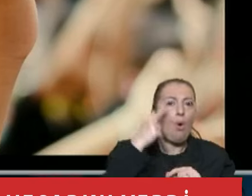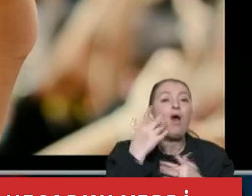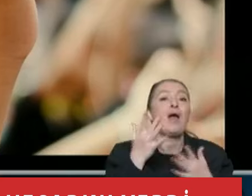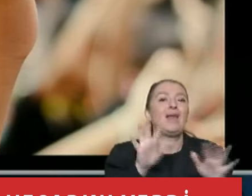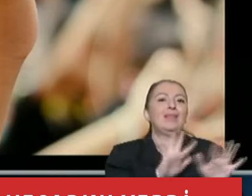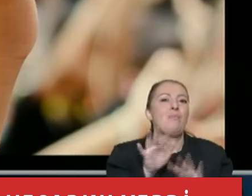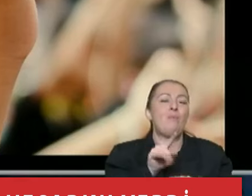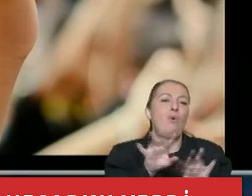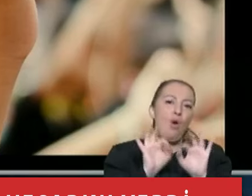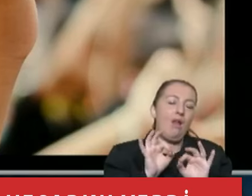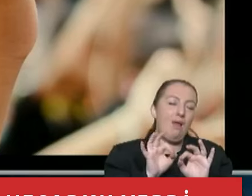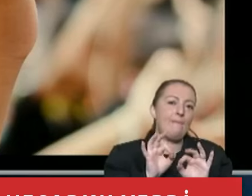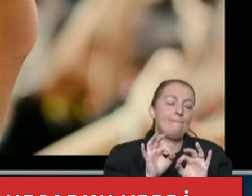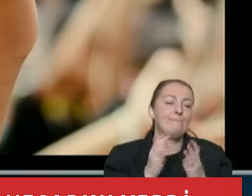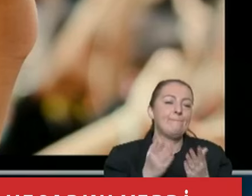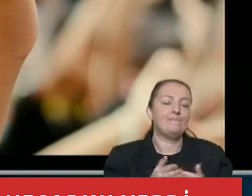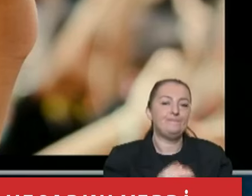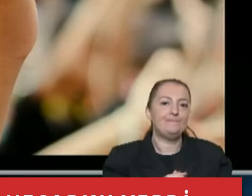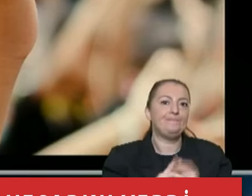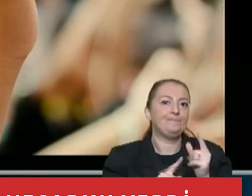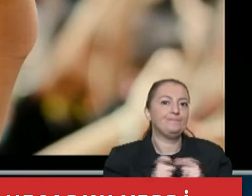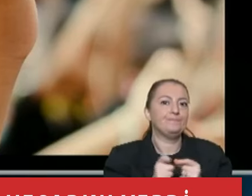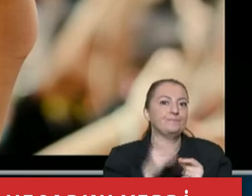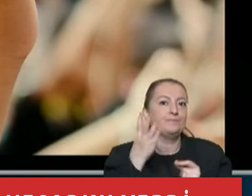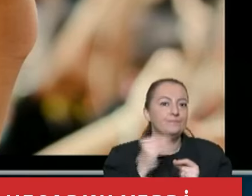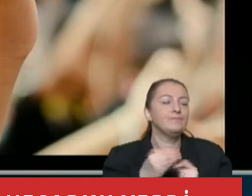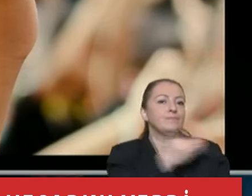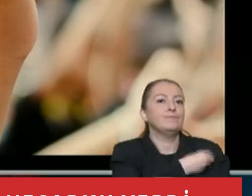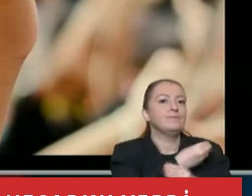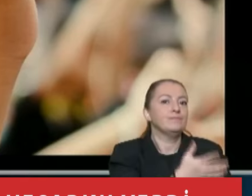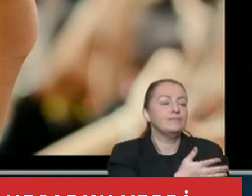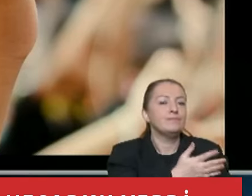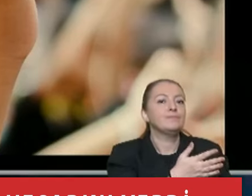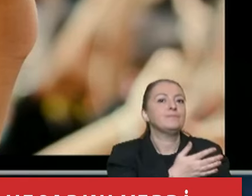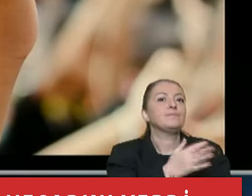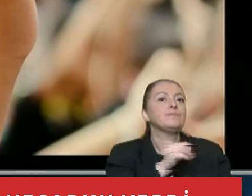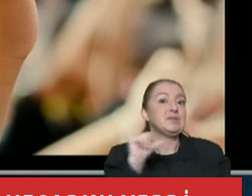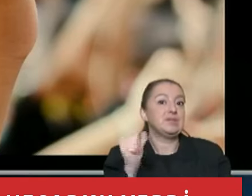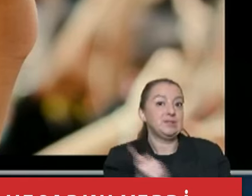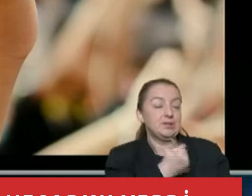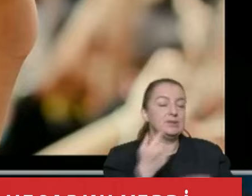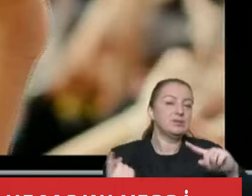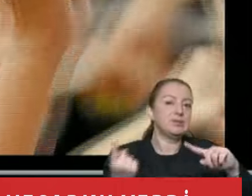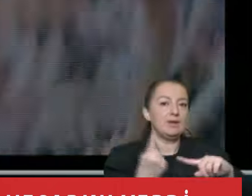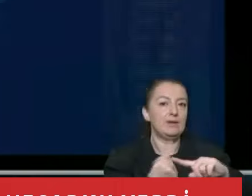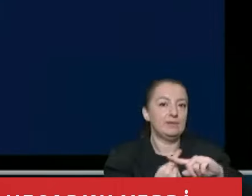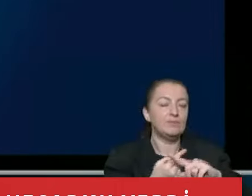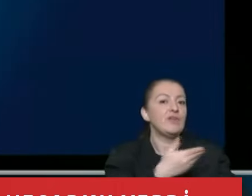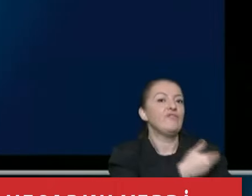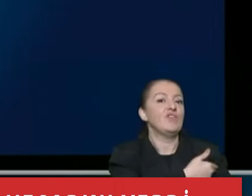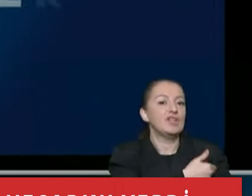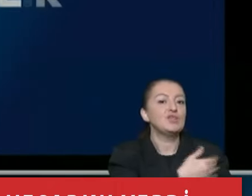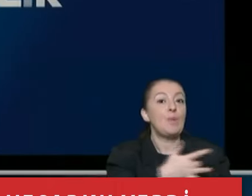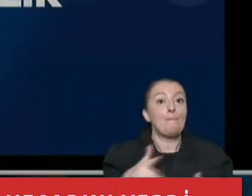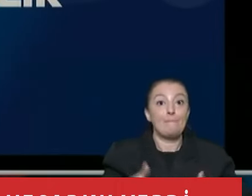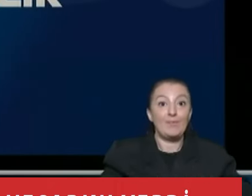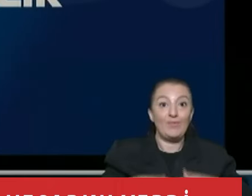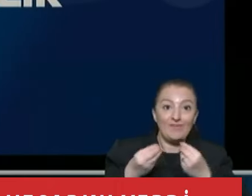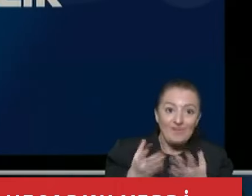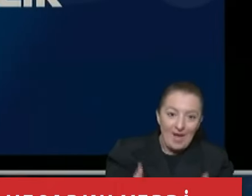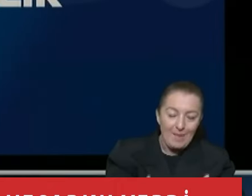yönetimi olarak belirledik İBB olarak halkımıza verdiğimiz hizmetlerin kalitesinin artırılması vatandaş memnuniyetinin